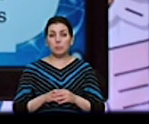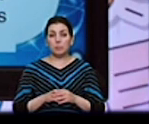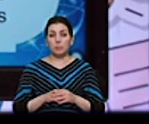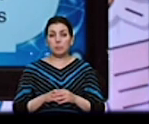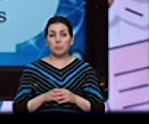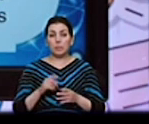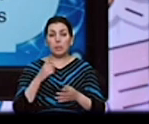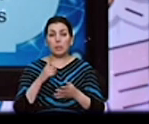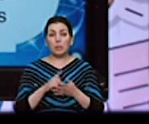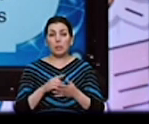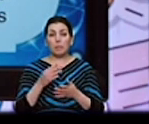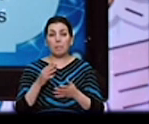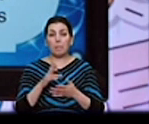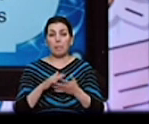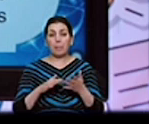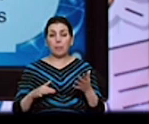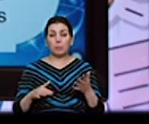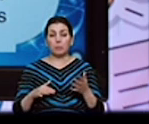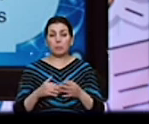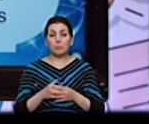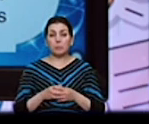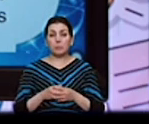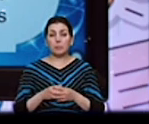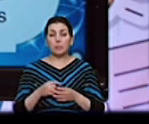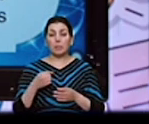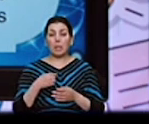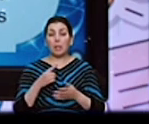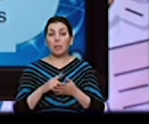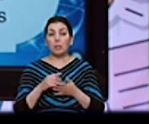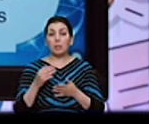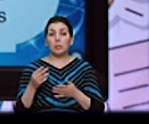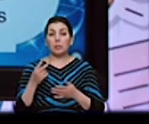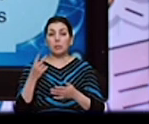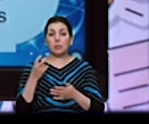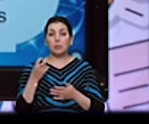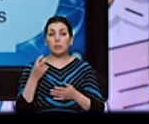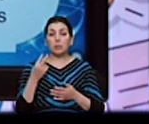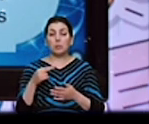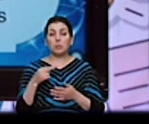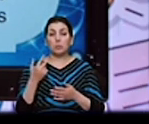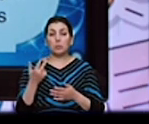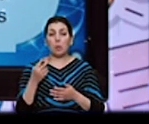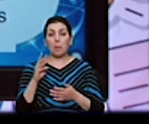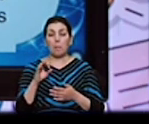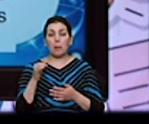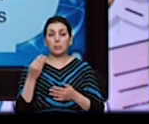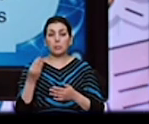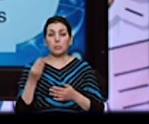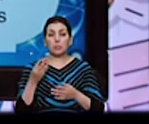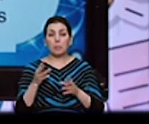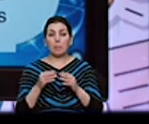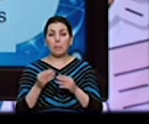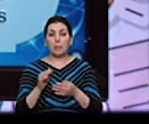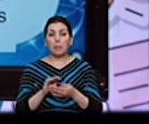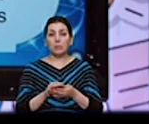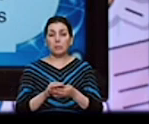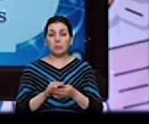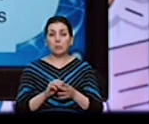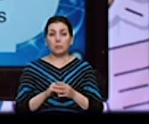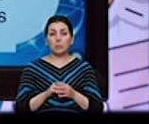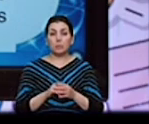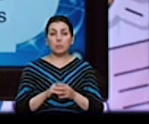Ana endi darsimizni davom ettiramiz. Biz darslikdagi 223 mashq bilan